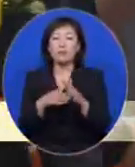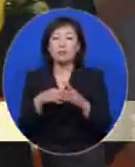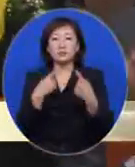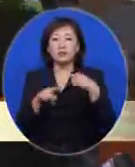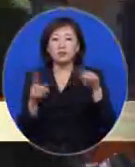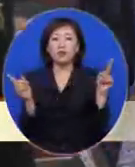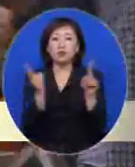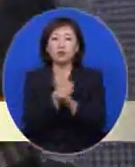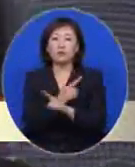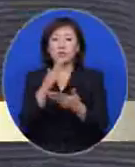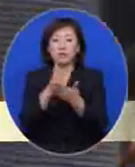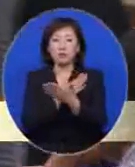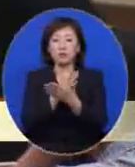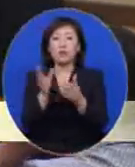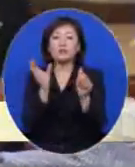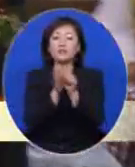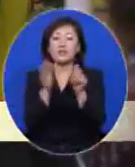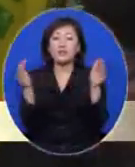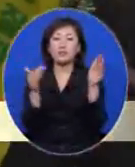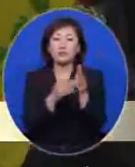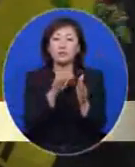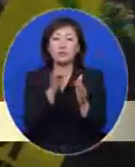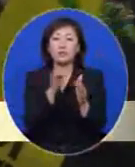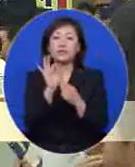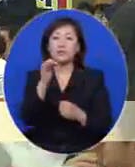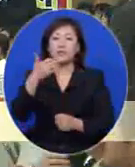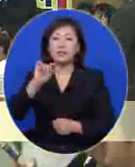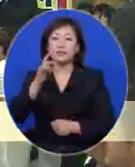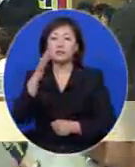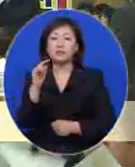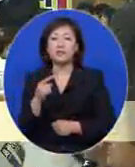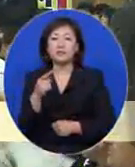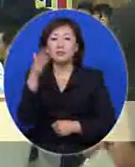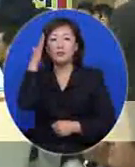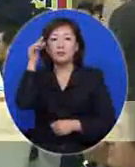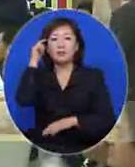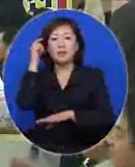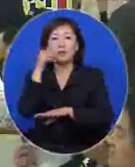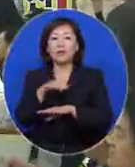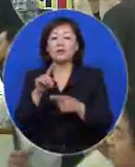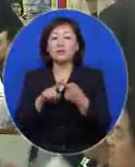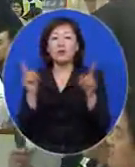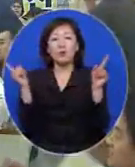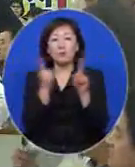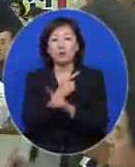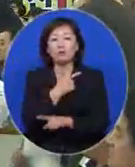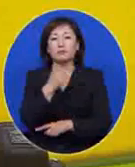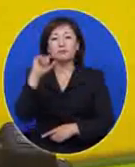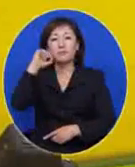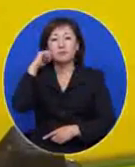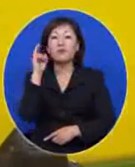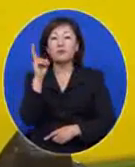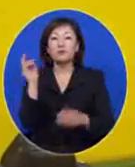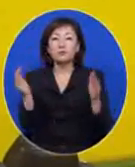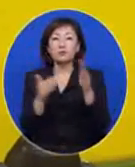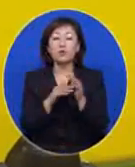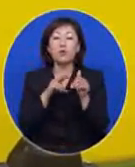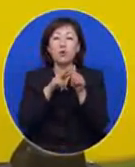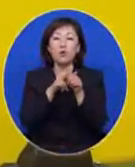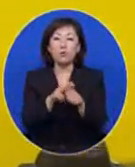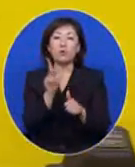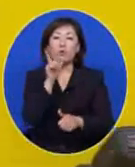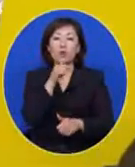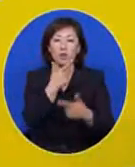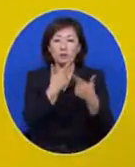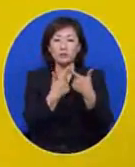위한 역할 분담론을 내세운 이해찬 후보는 전략 수정이 불가피할 전망입니다. 후보들은 월요일은